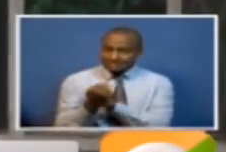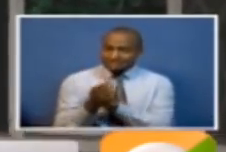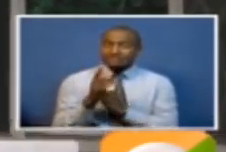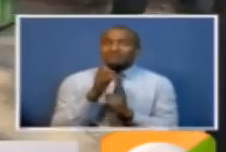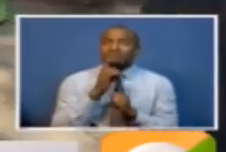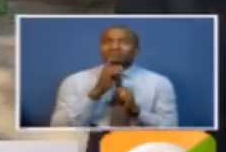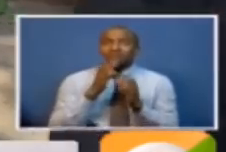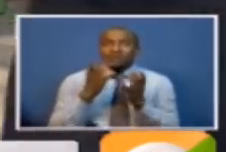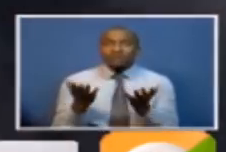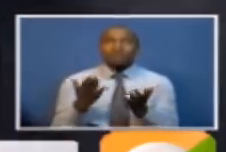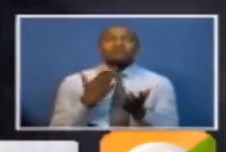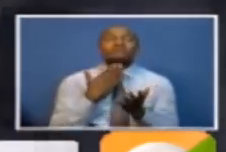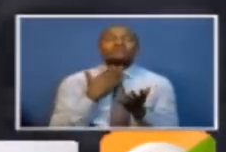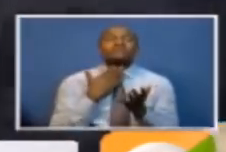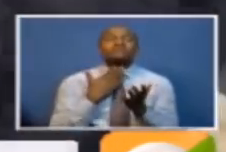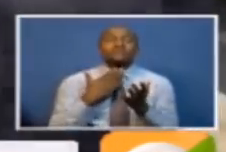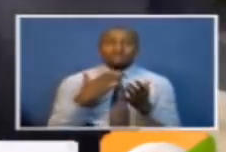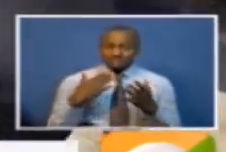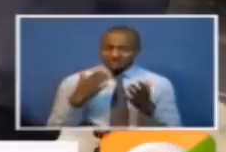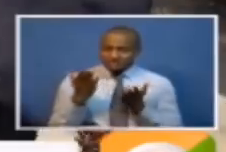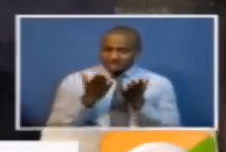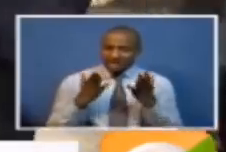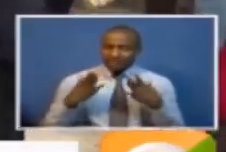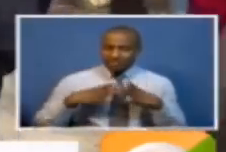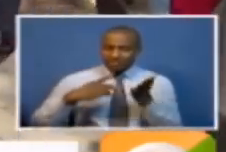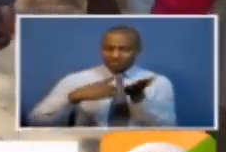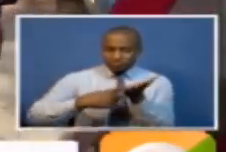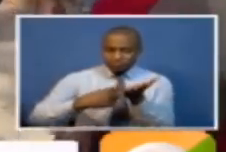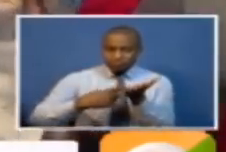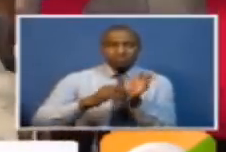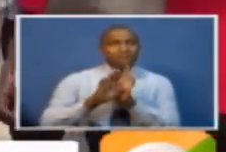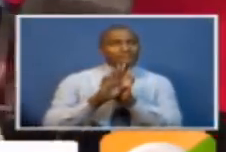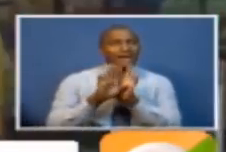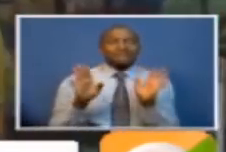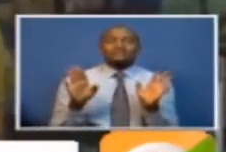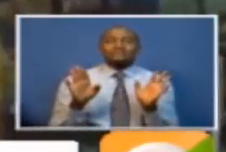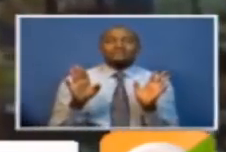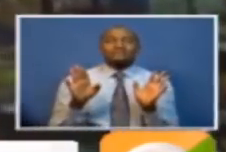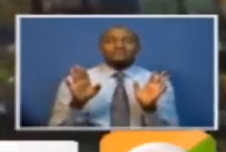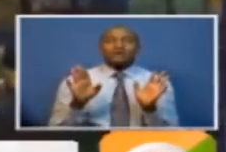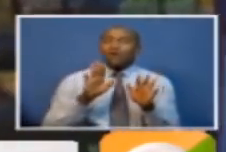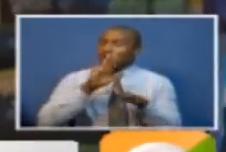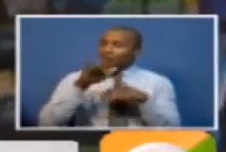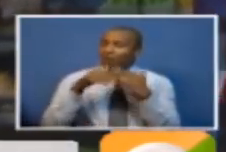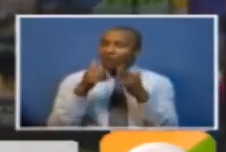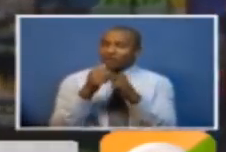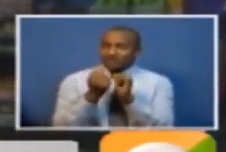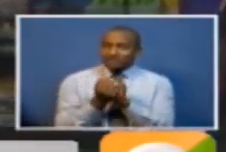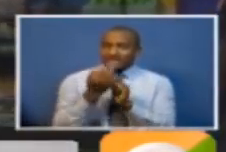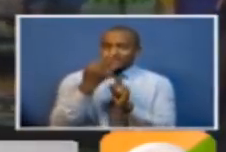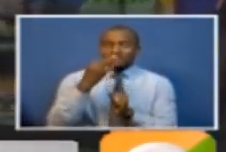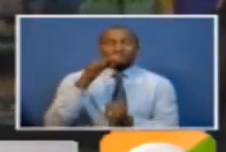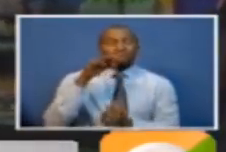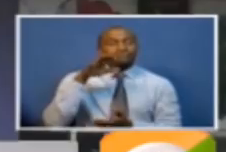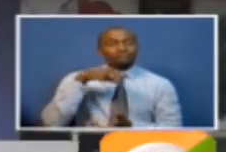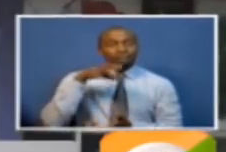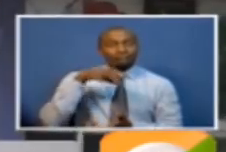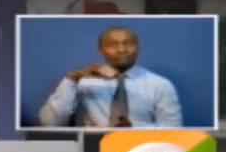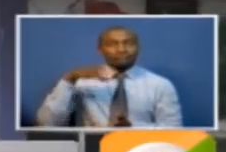aliongezea kuwa wanalenga kuwahudumia watu wenye ngozi nyeupe pekee katika maduka yao 13 katika kaunti ya